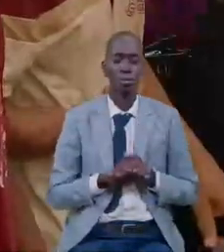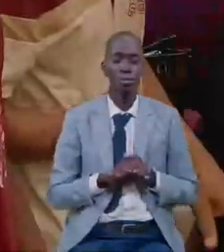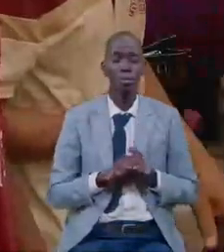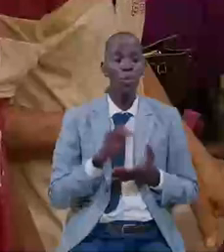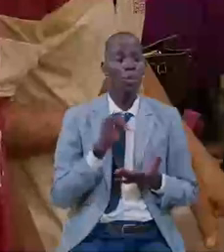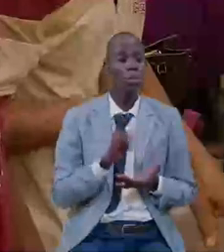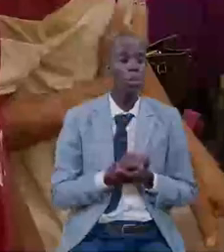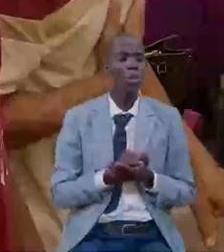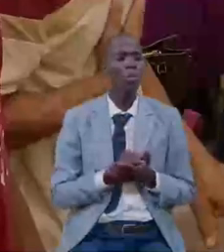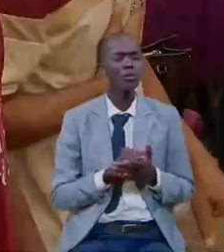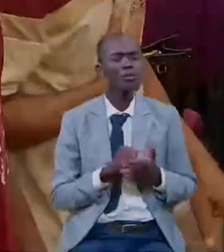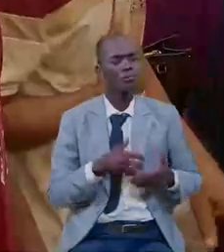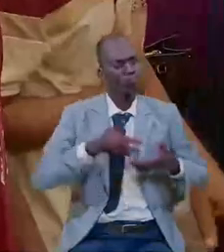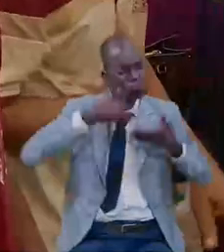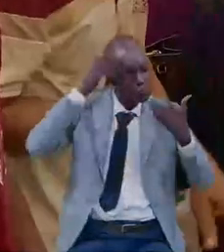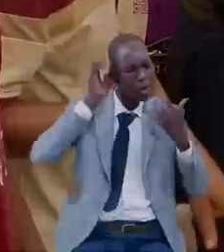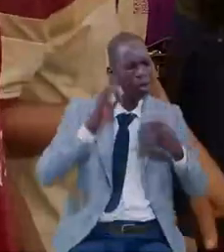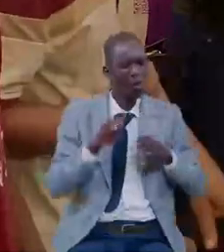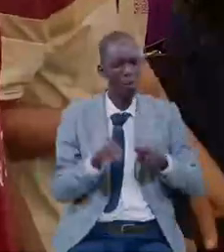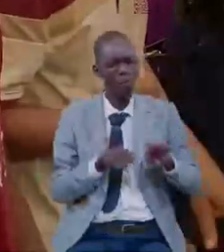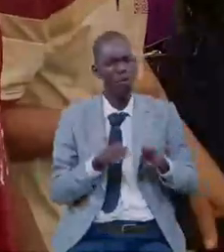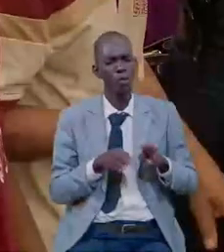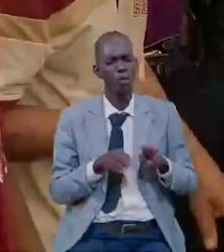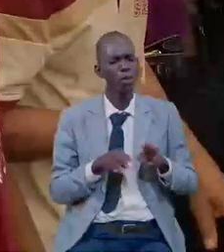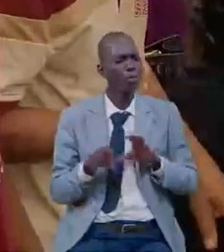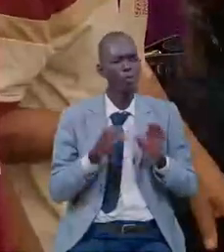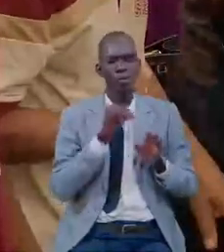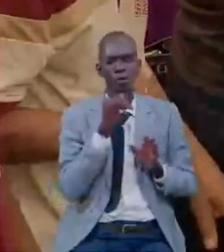Cela ne montre pas que vous avez rencontré Christ